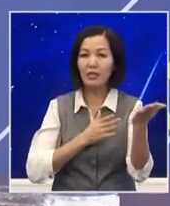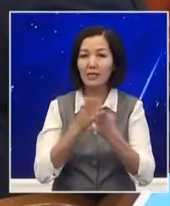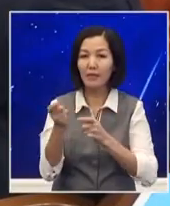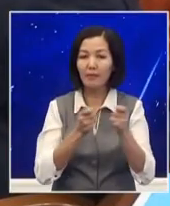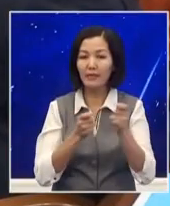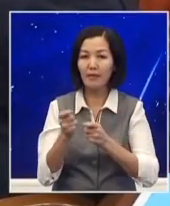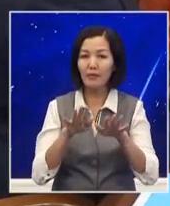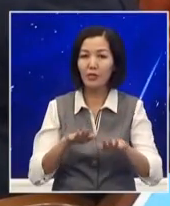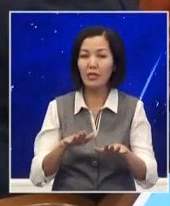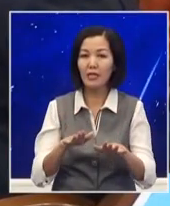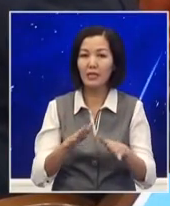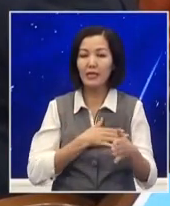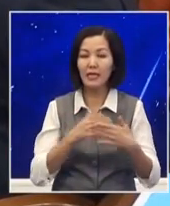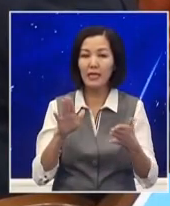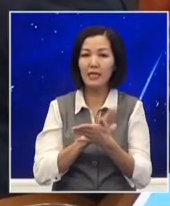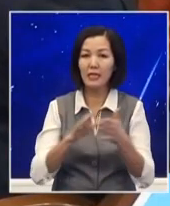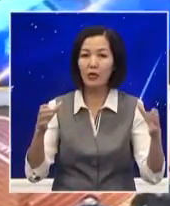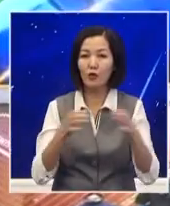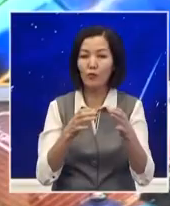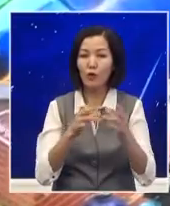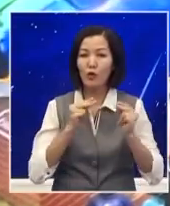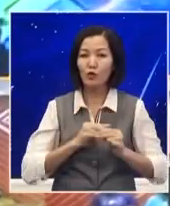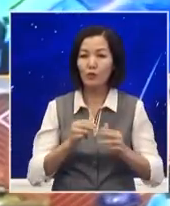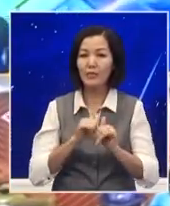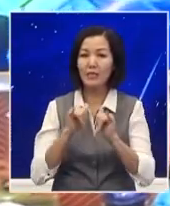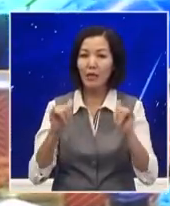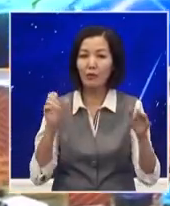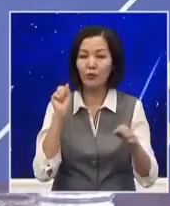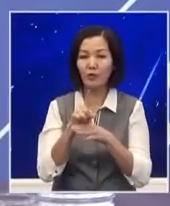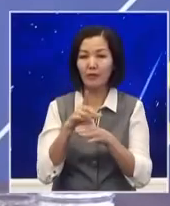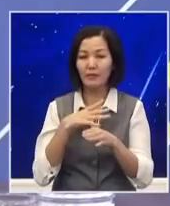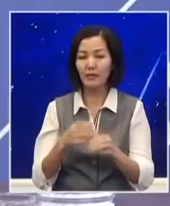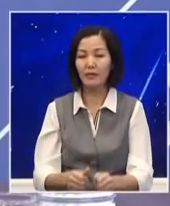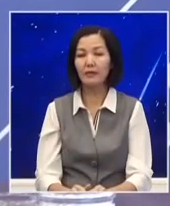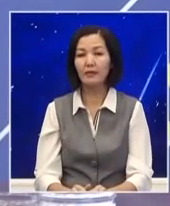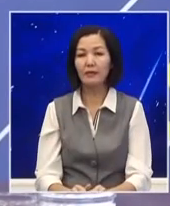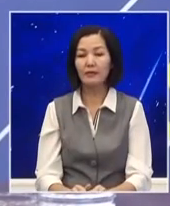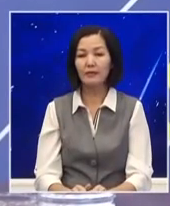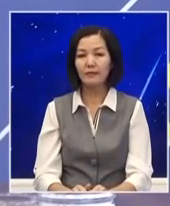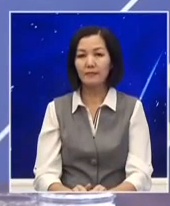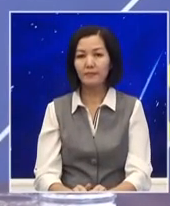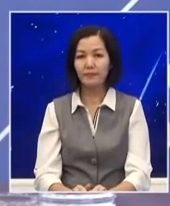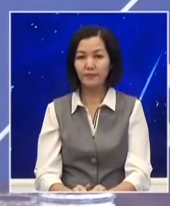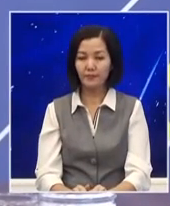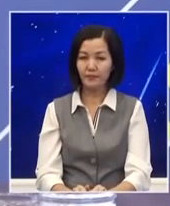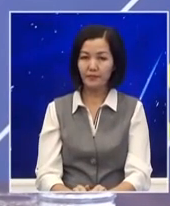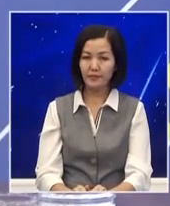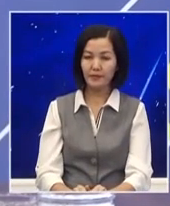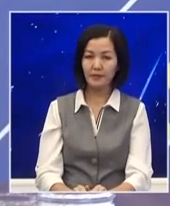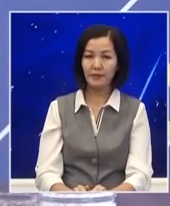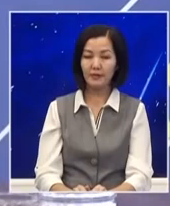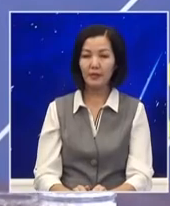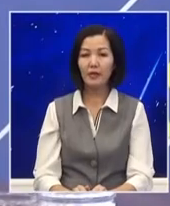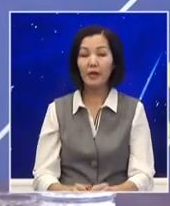басшысына жергілікті еріктілер ұйымының жұмысын ілгерілетуді тапсырды. Сенат офис определить, где они могут